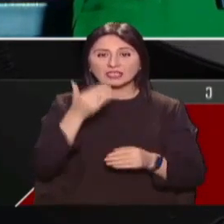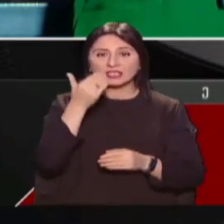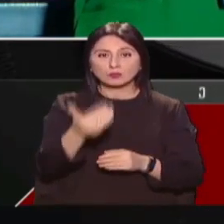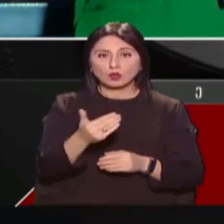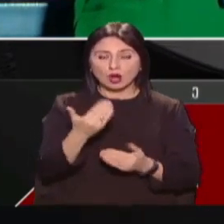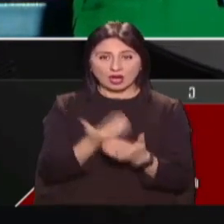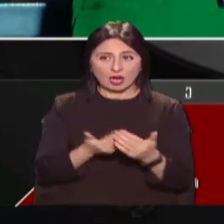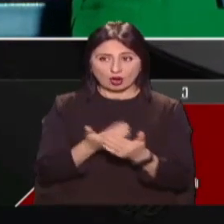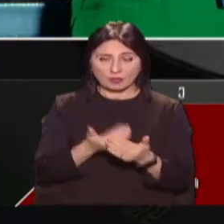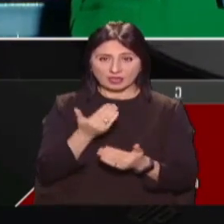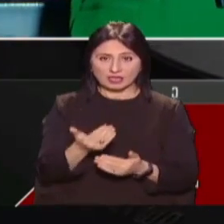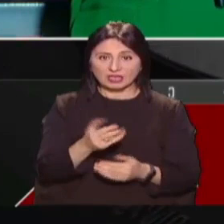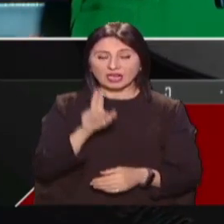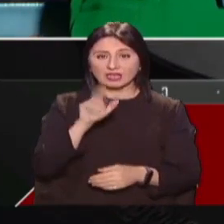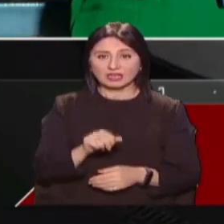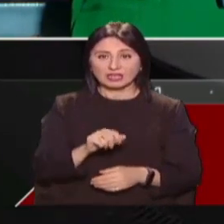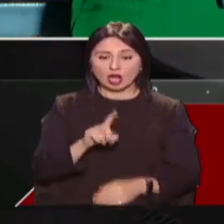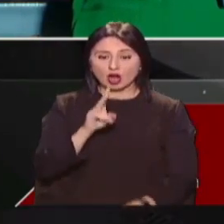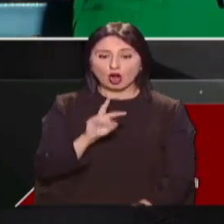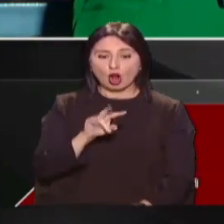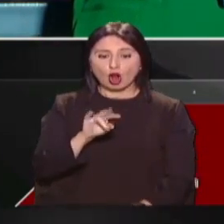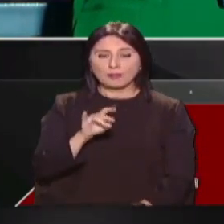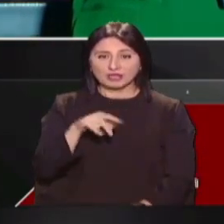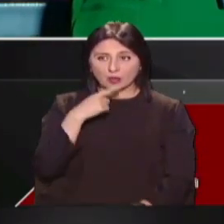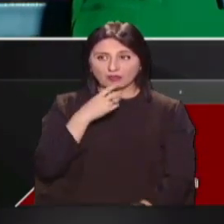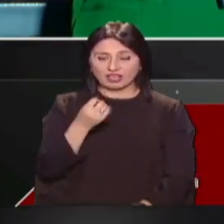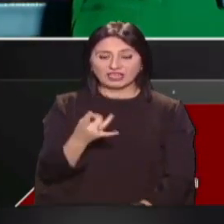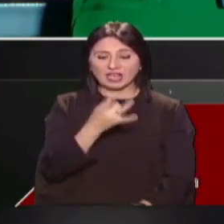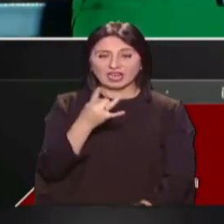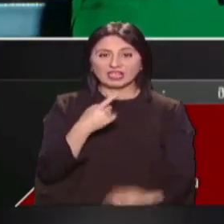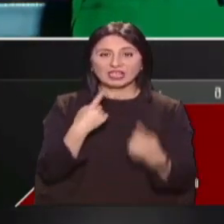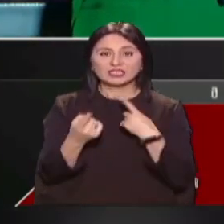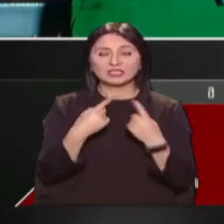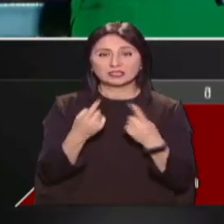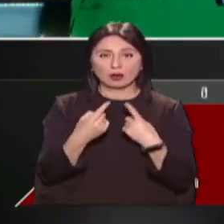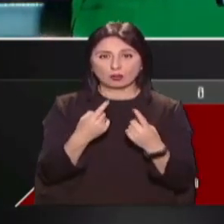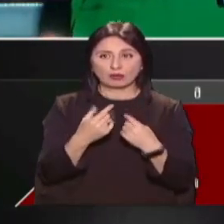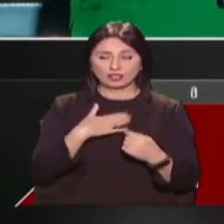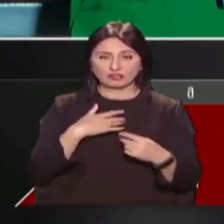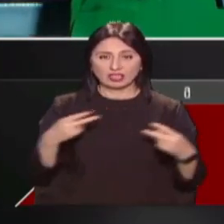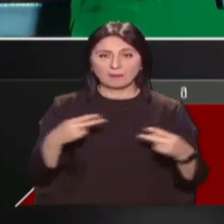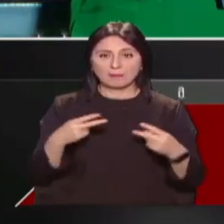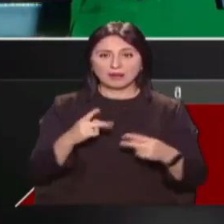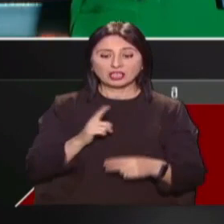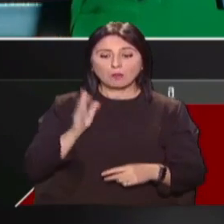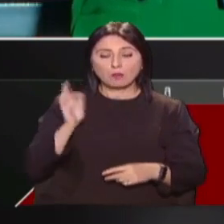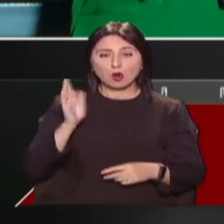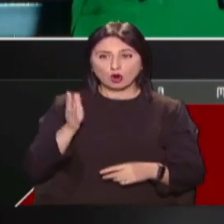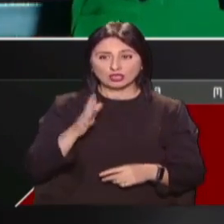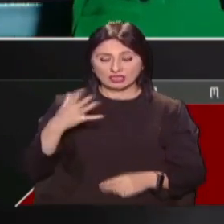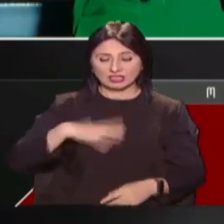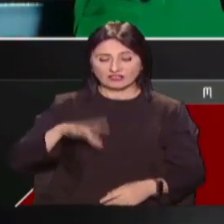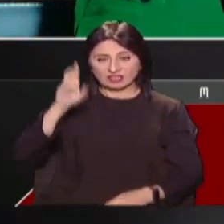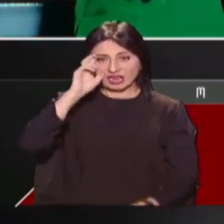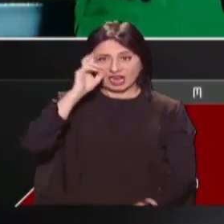ალიანსის რეკომენდაციებს. და ხავიერ კოლომინას განცხადებით, მან კიდევ ერთხელ ისაუბრა ჩვენი პარტნიორების მოლოდინებზე